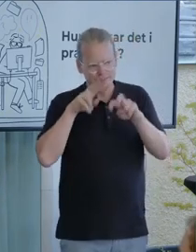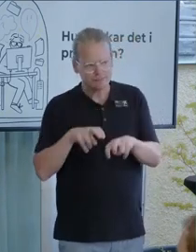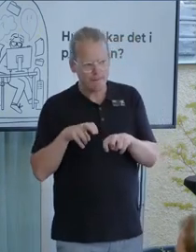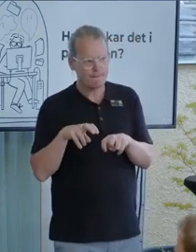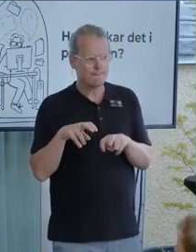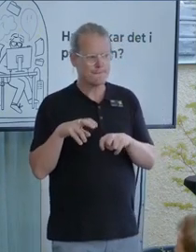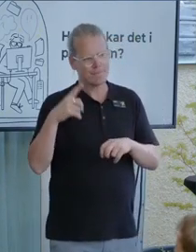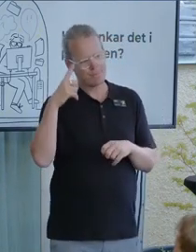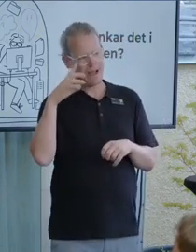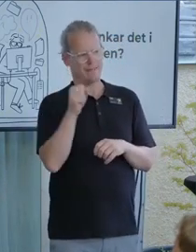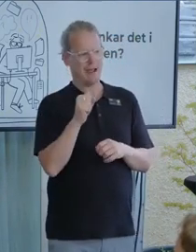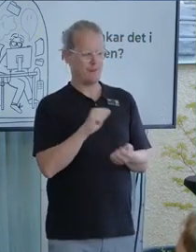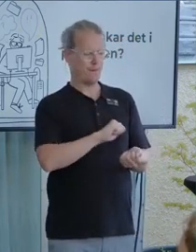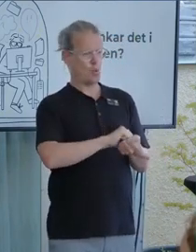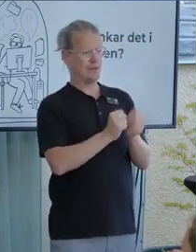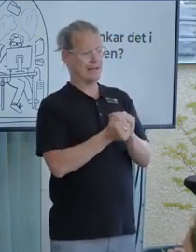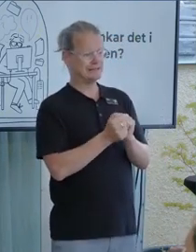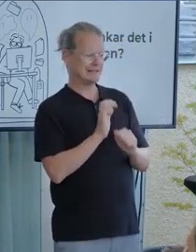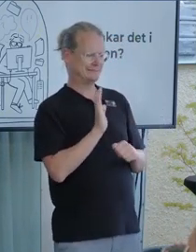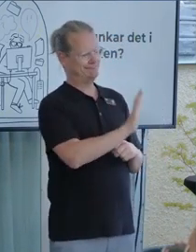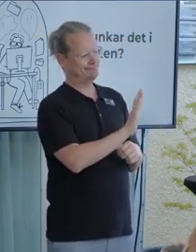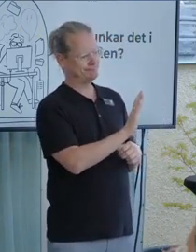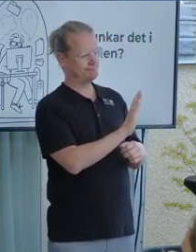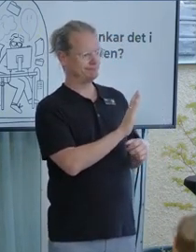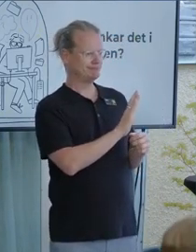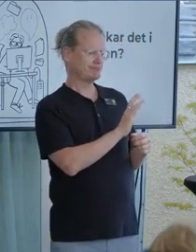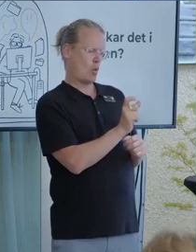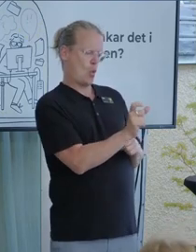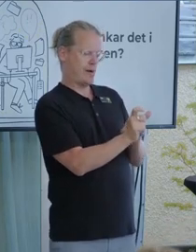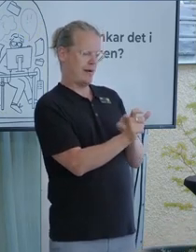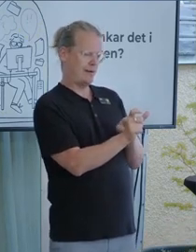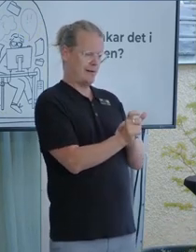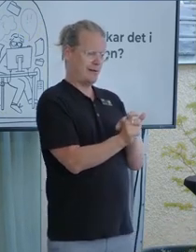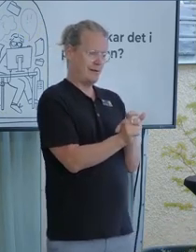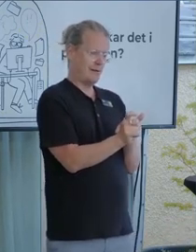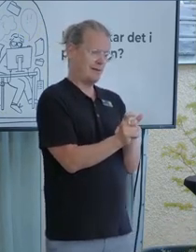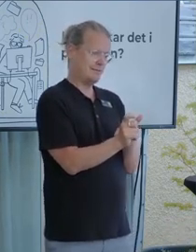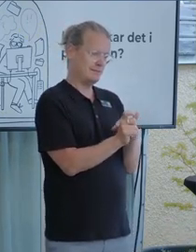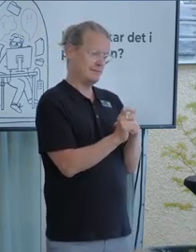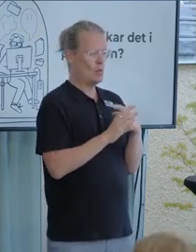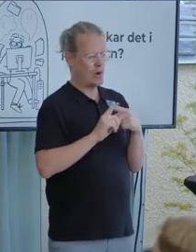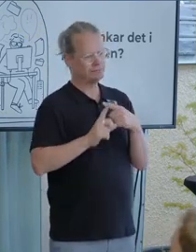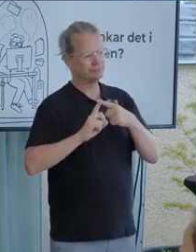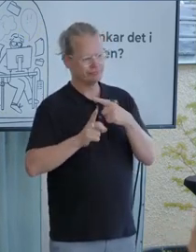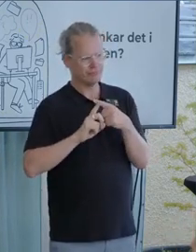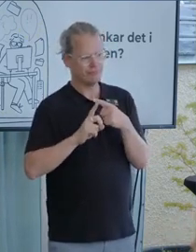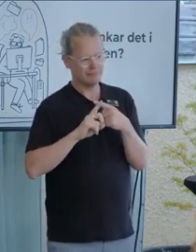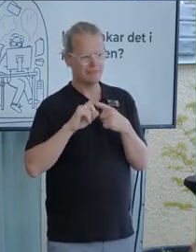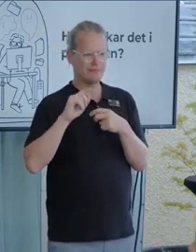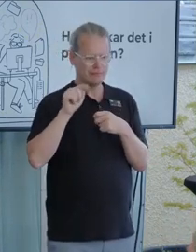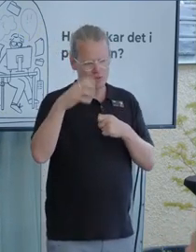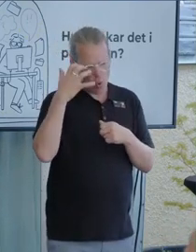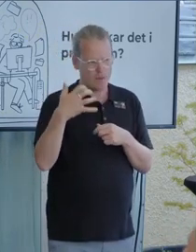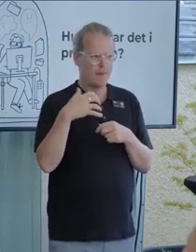från Umeå där jag bodde då till Stockholm flera gånger för att i all forskning och framförallt med storskalig textanalys